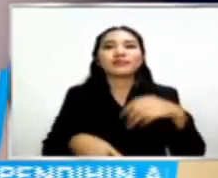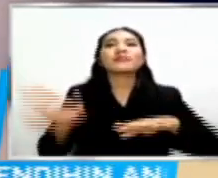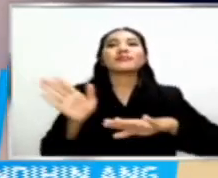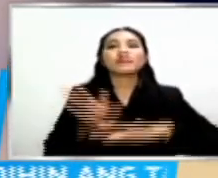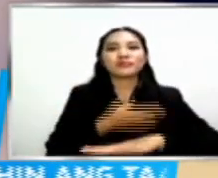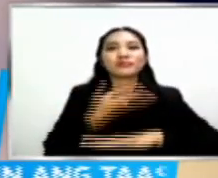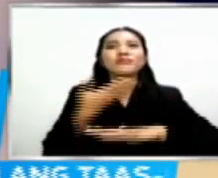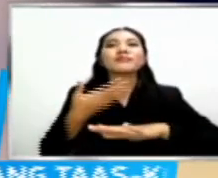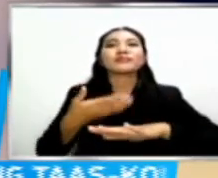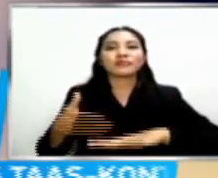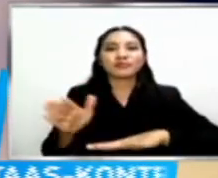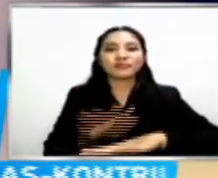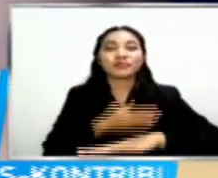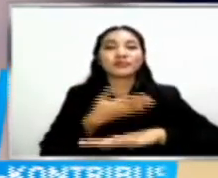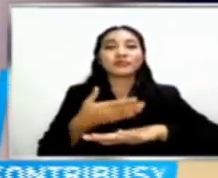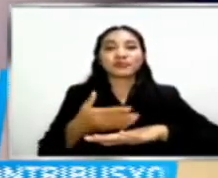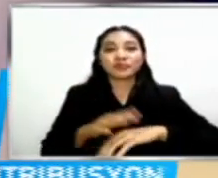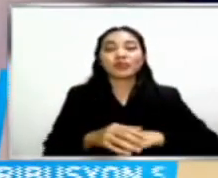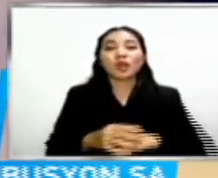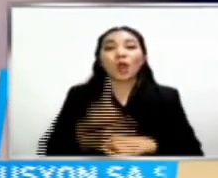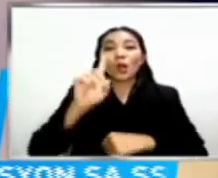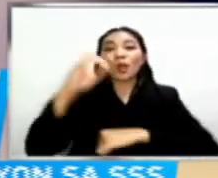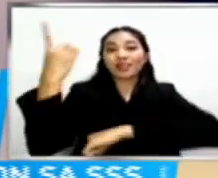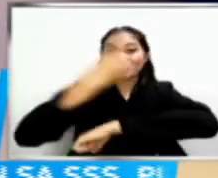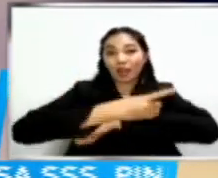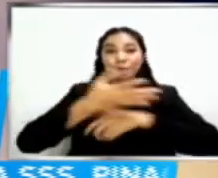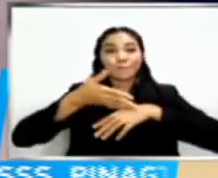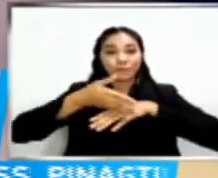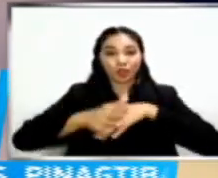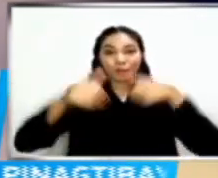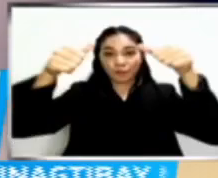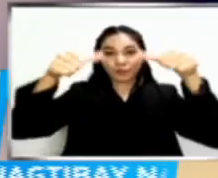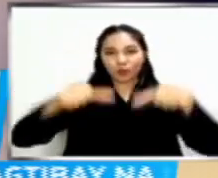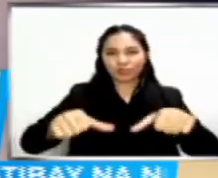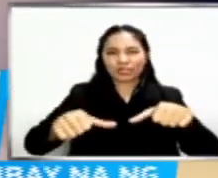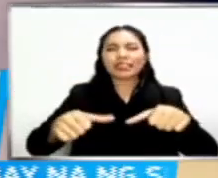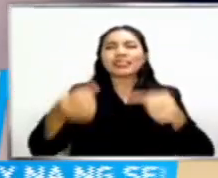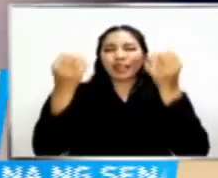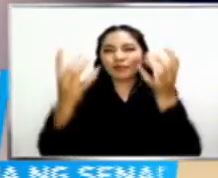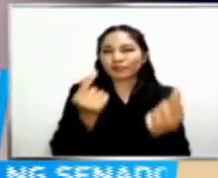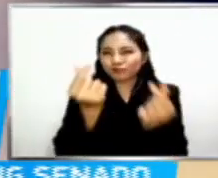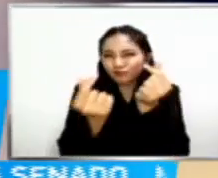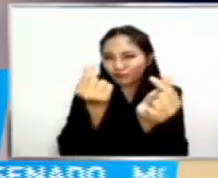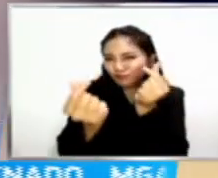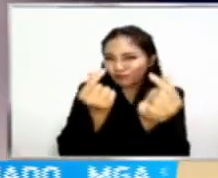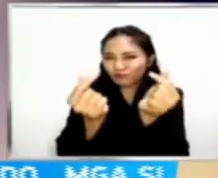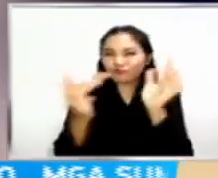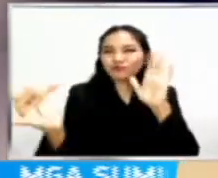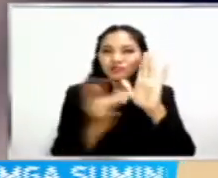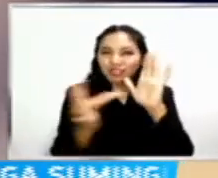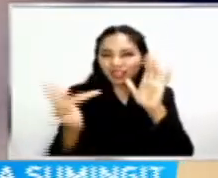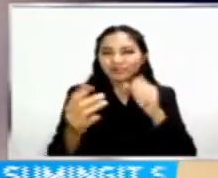Wala pang isang araw mula nang i-post, pinusuan na yan ng libo-libo. Aubrey Carampel, GMA News.